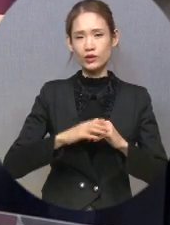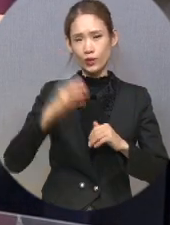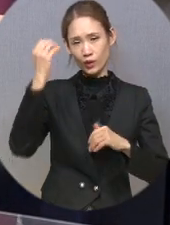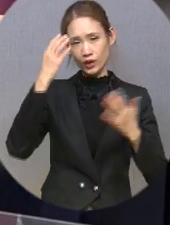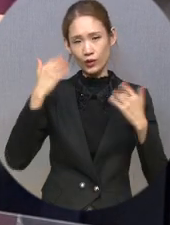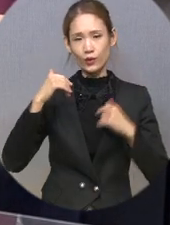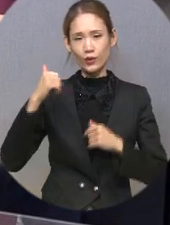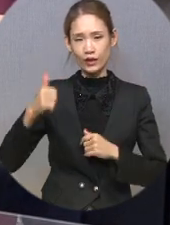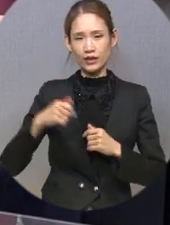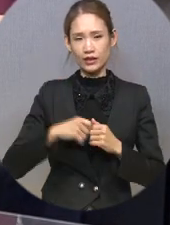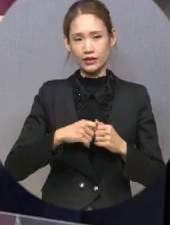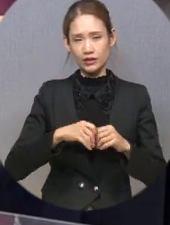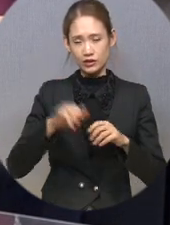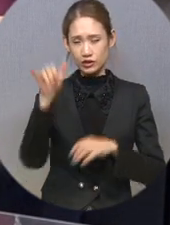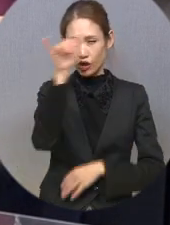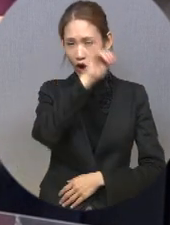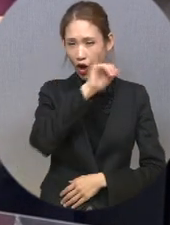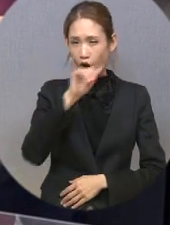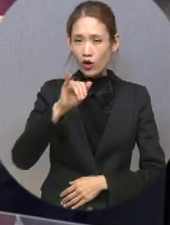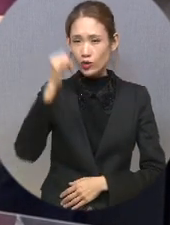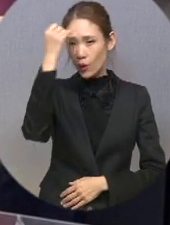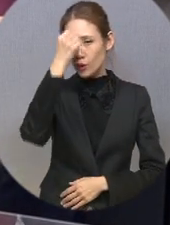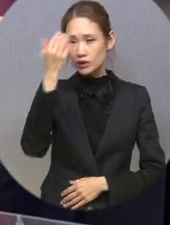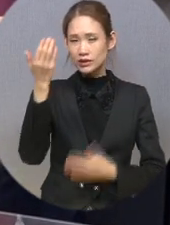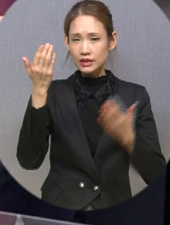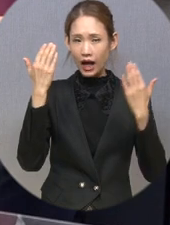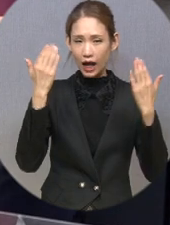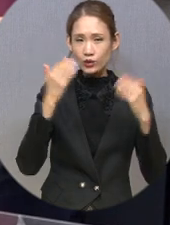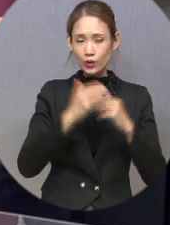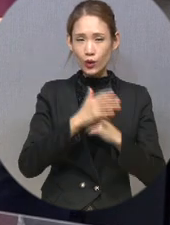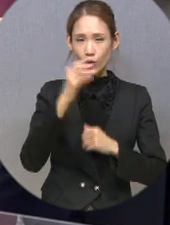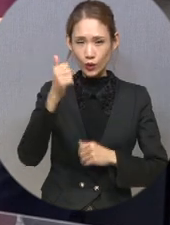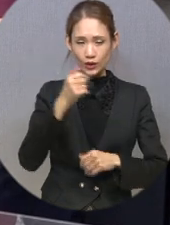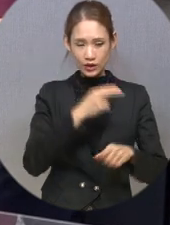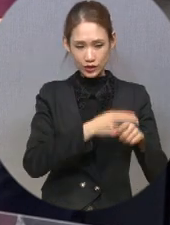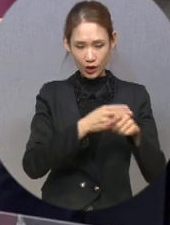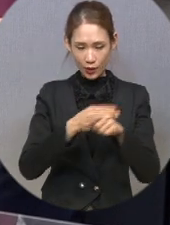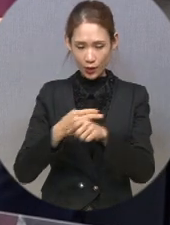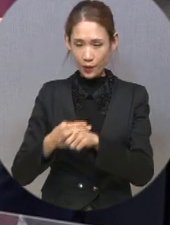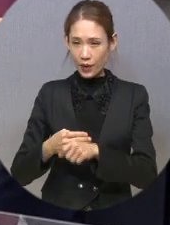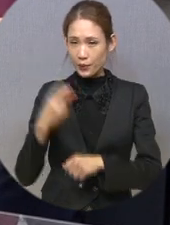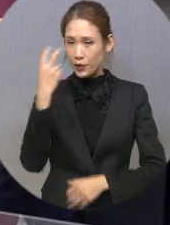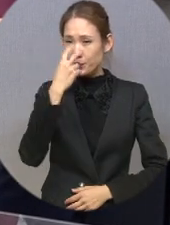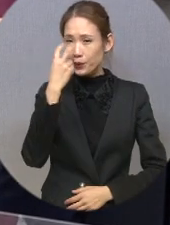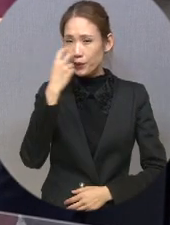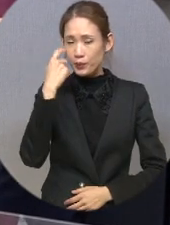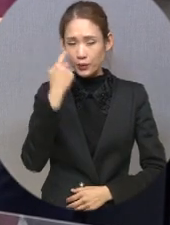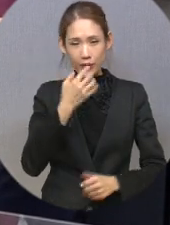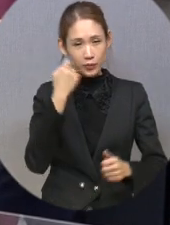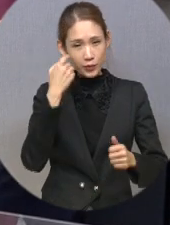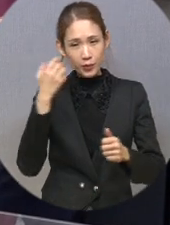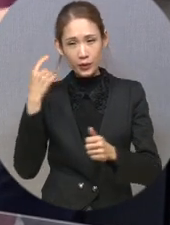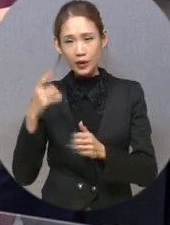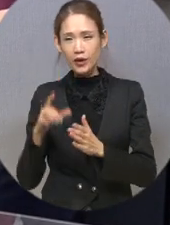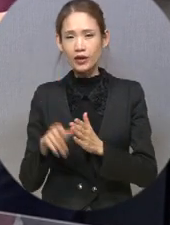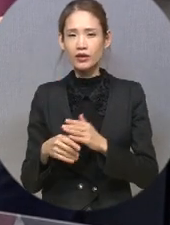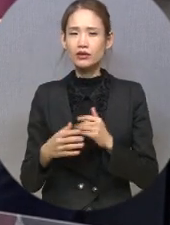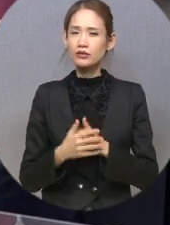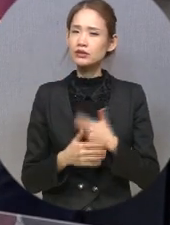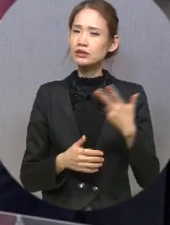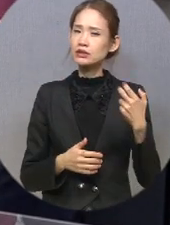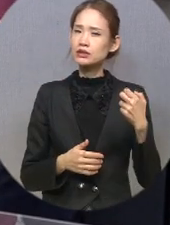때 전국의 고등학교 교장 선생님들에게 이제 설문서를 한번 해봤더니, 70% 이상, 76%인가 지금